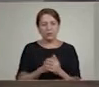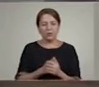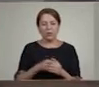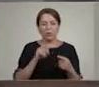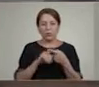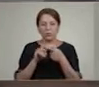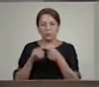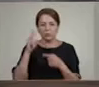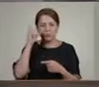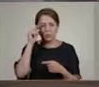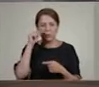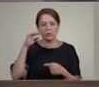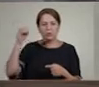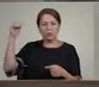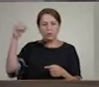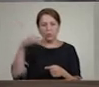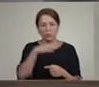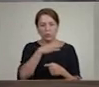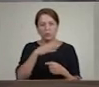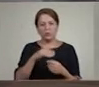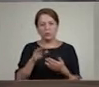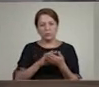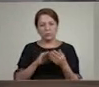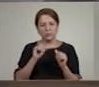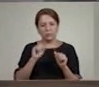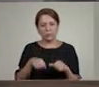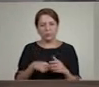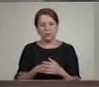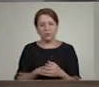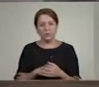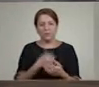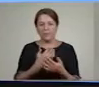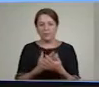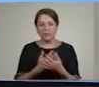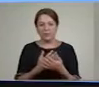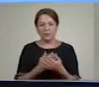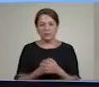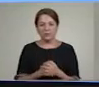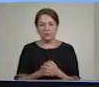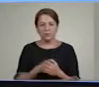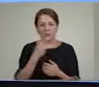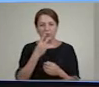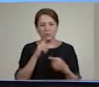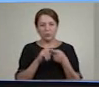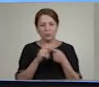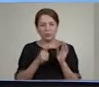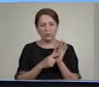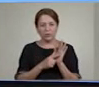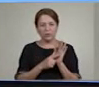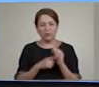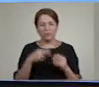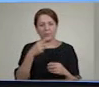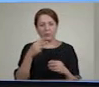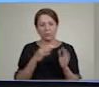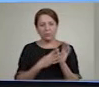Qo'shishni sonlar nurida ham ifodalashimiz mumkin. Masalan, 2 qo'shuv 7